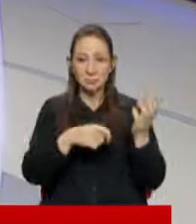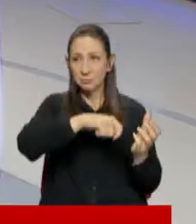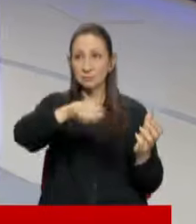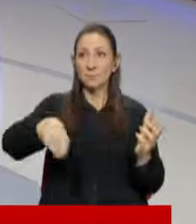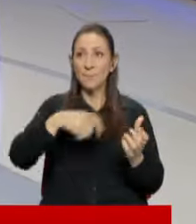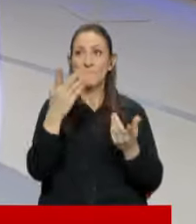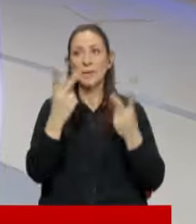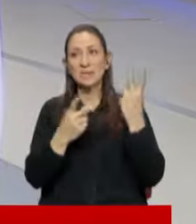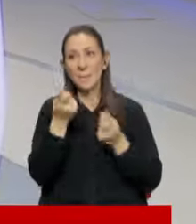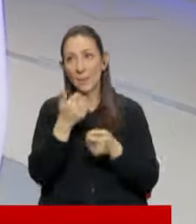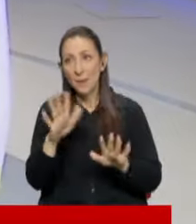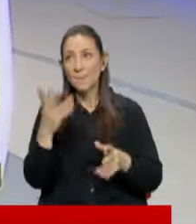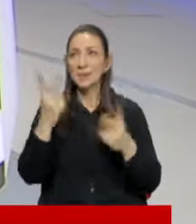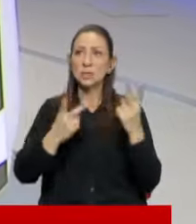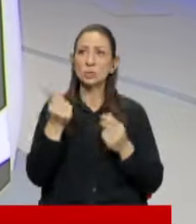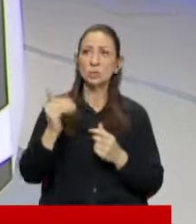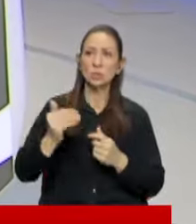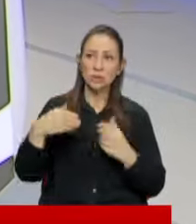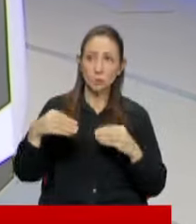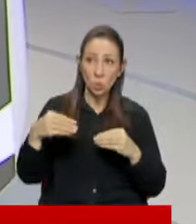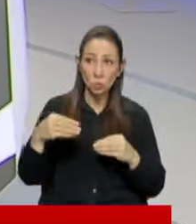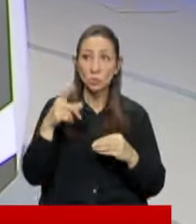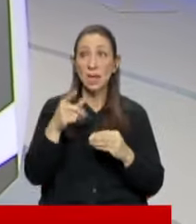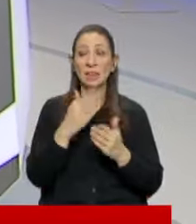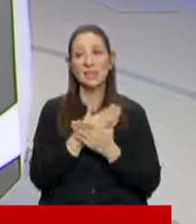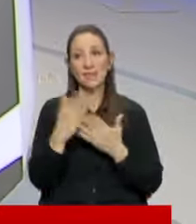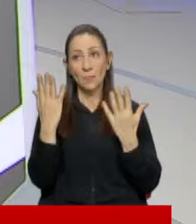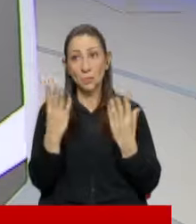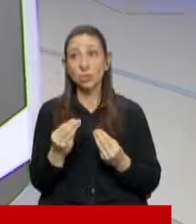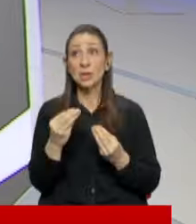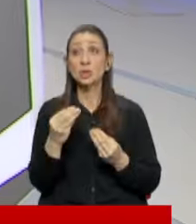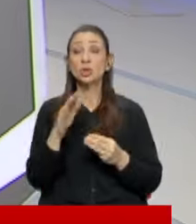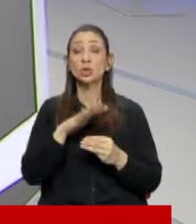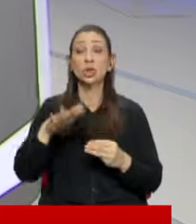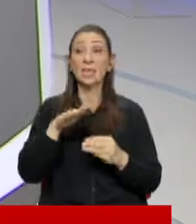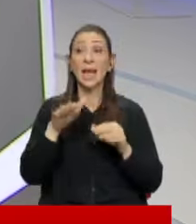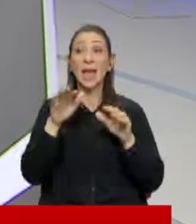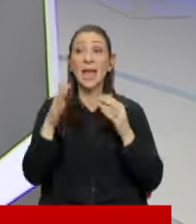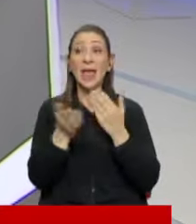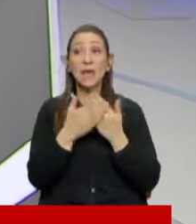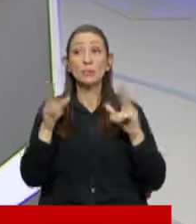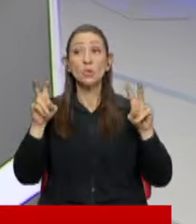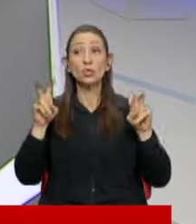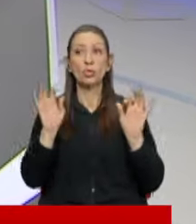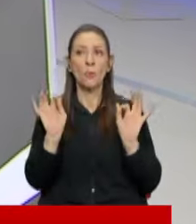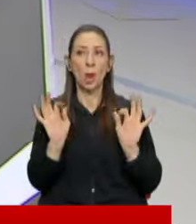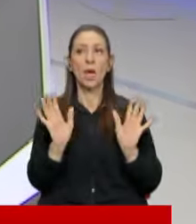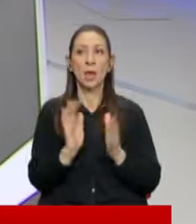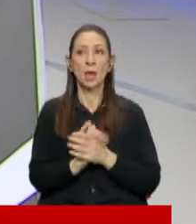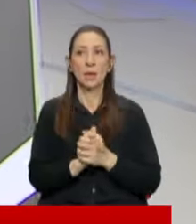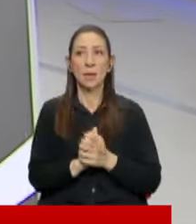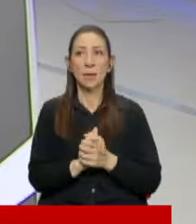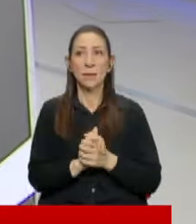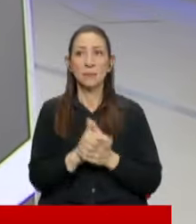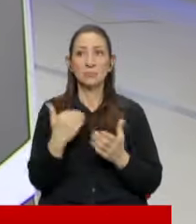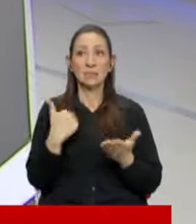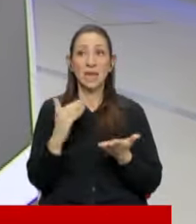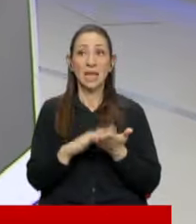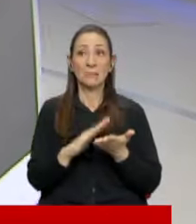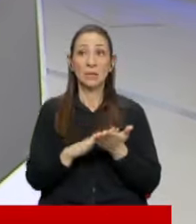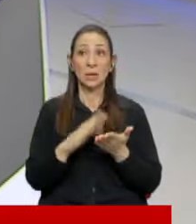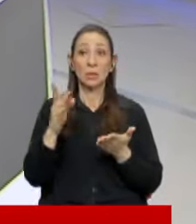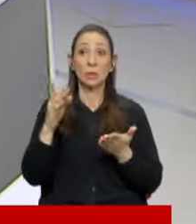bazen bedava bazen çok ucuza satıyoruz. Bunları devam ettireceğiz. Yani sosyal yardım konusunda bizim elimize